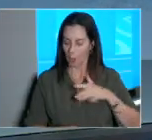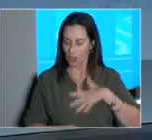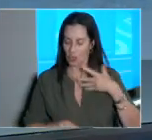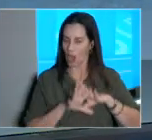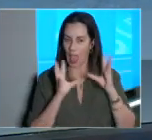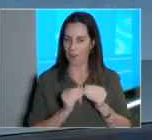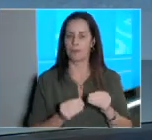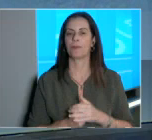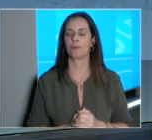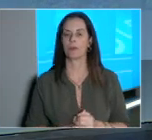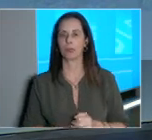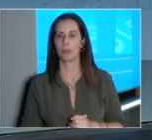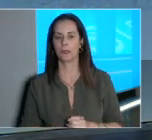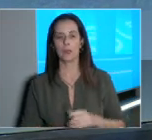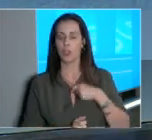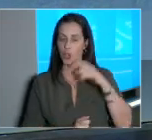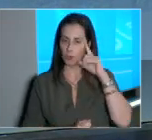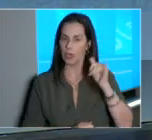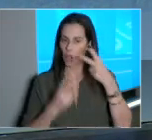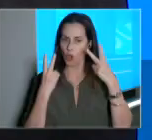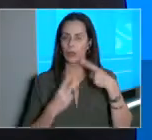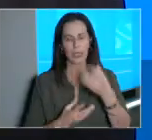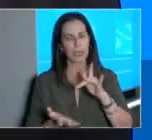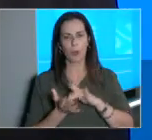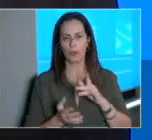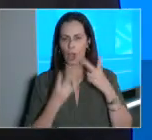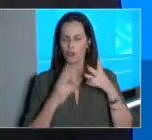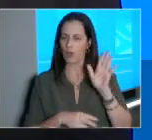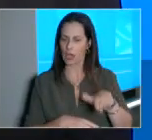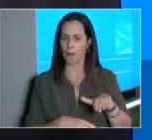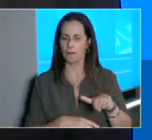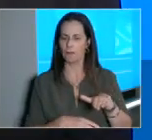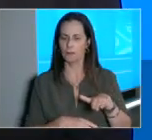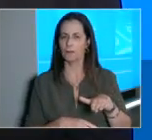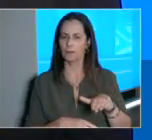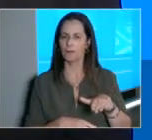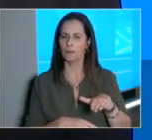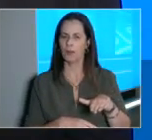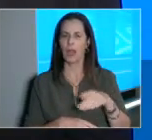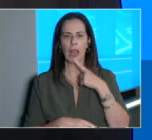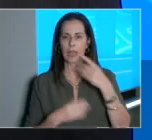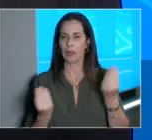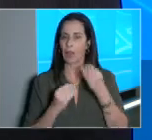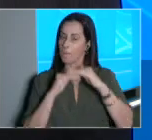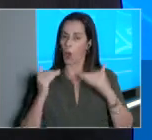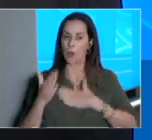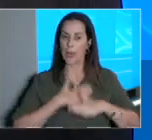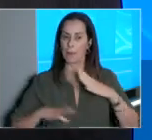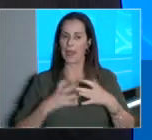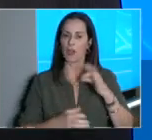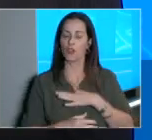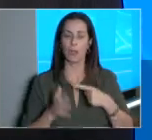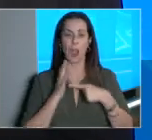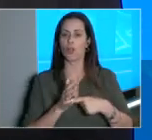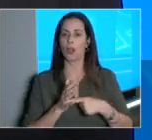שלם. כן, רצית להגיב שי. אני חושב שכן חשוב לתת לזה מקום, כי חשוב גם לדבר על הדברים הפחות נעימים בחברה שלנו,